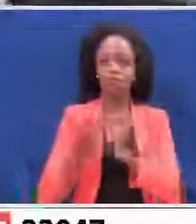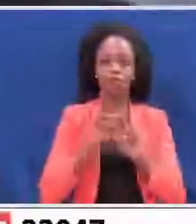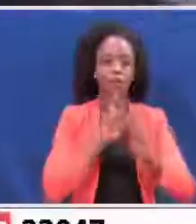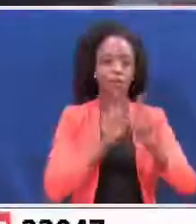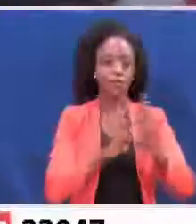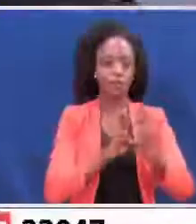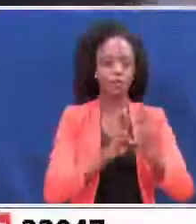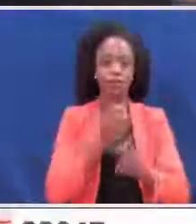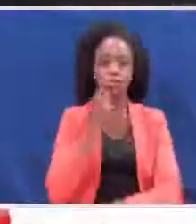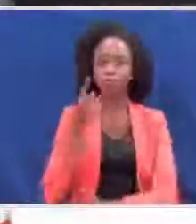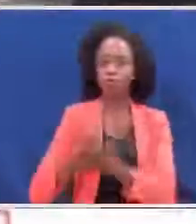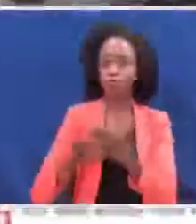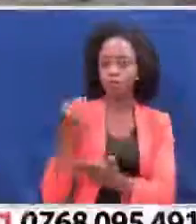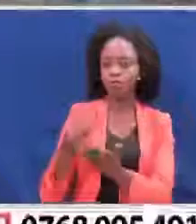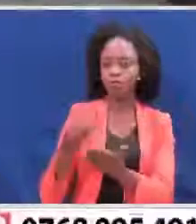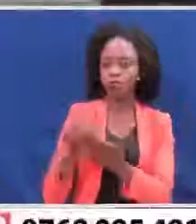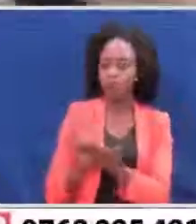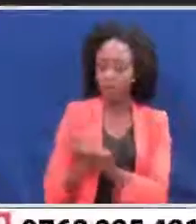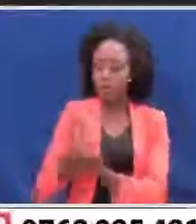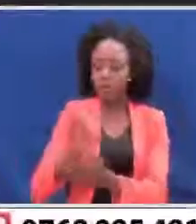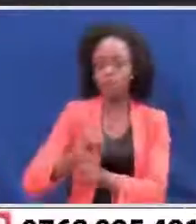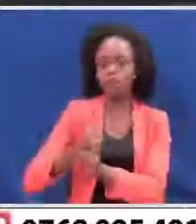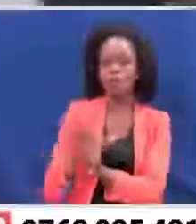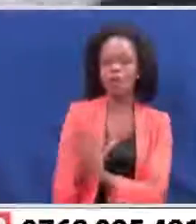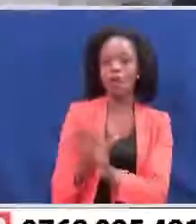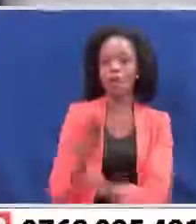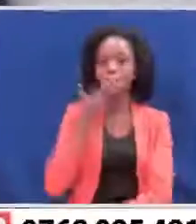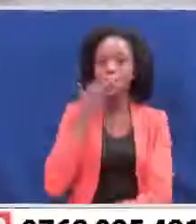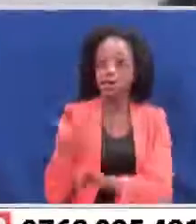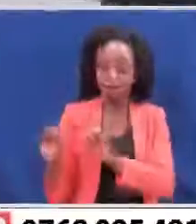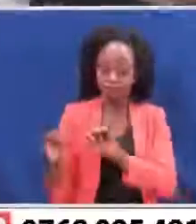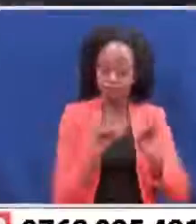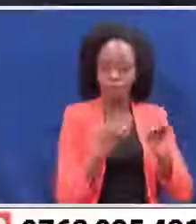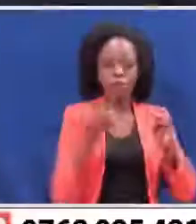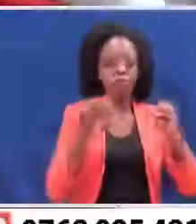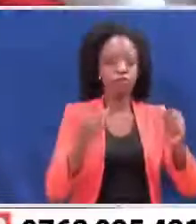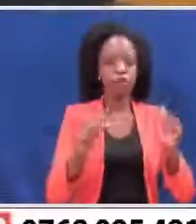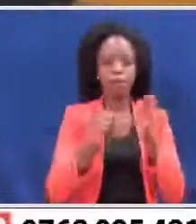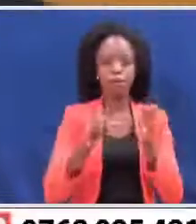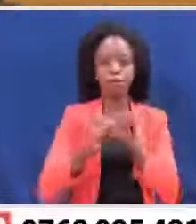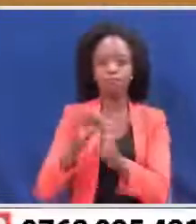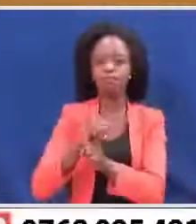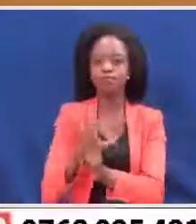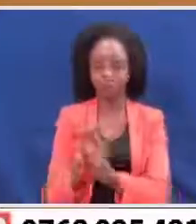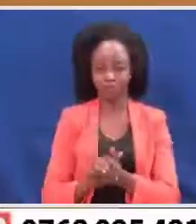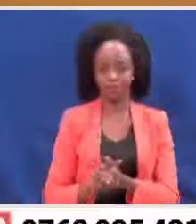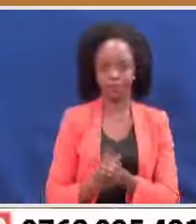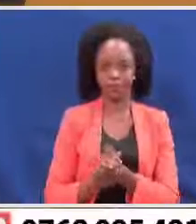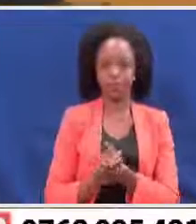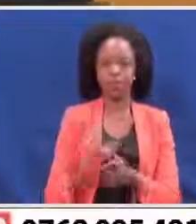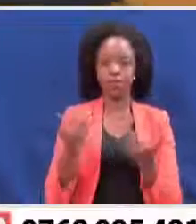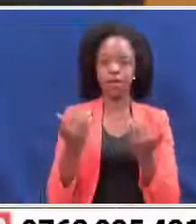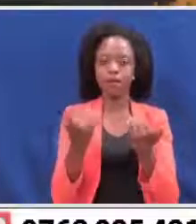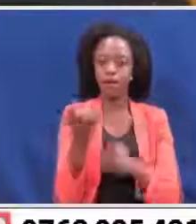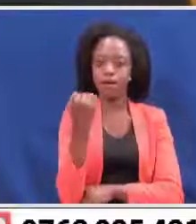hiyo. Wanasema kuwa pesa zinazotengewa corona zinafaa kuelekezwa kukabiliana na janga la corona. Mkatuuliza maswali ambayo